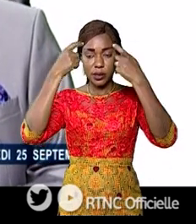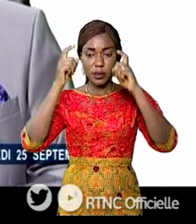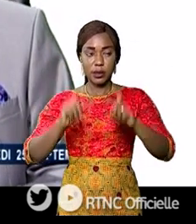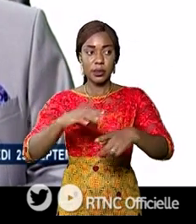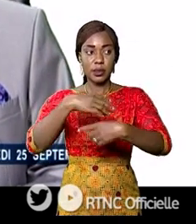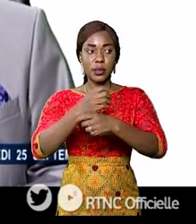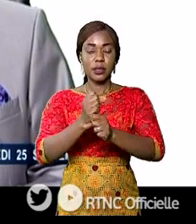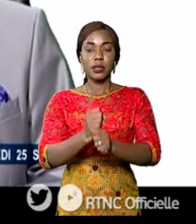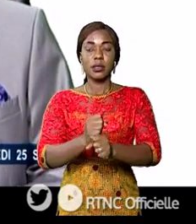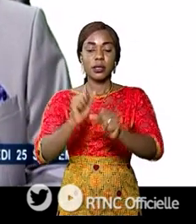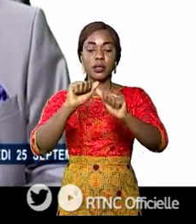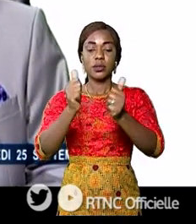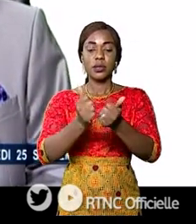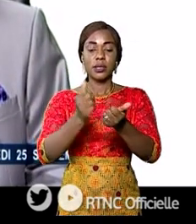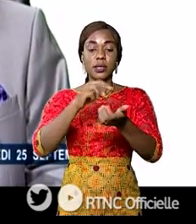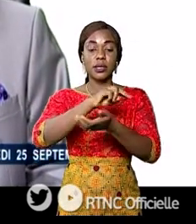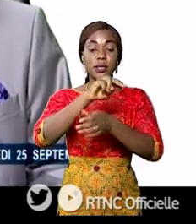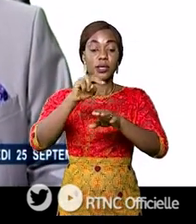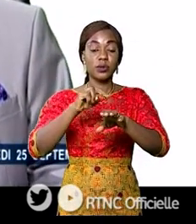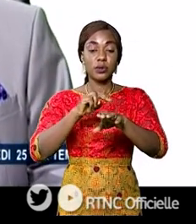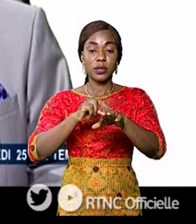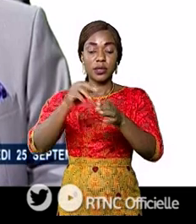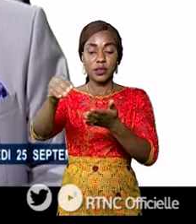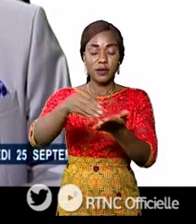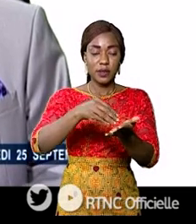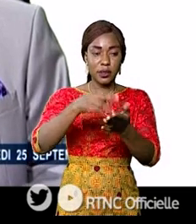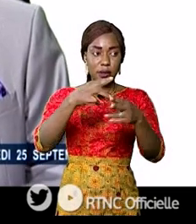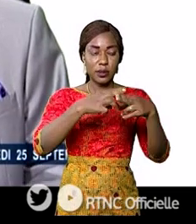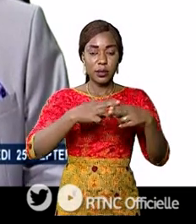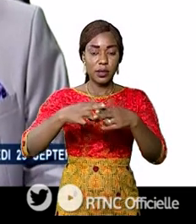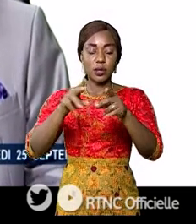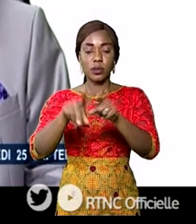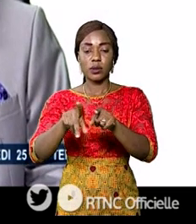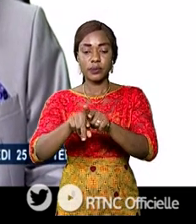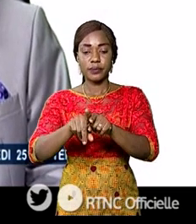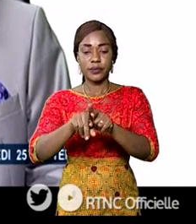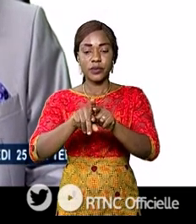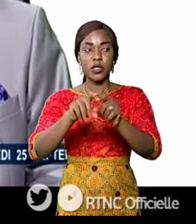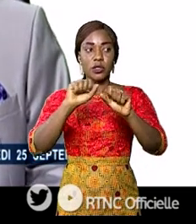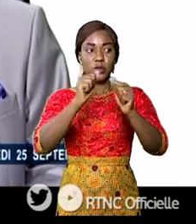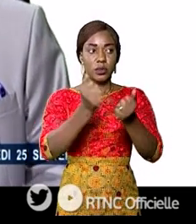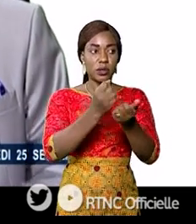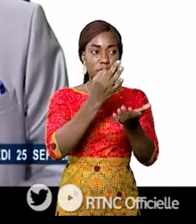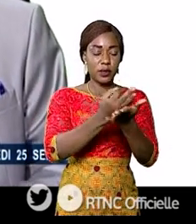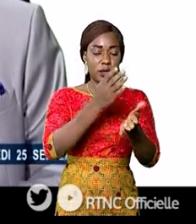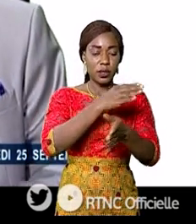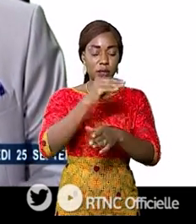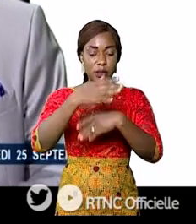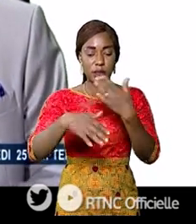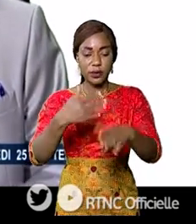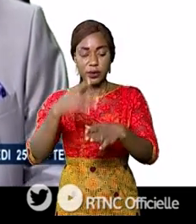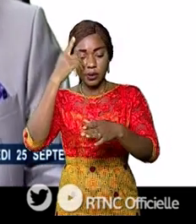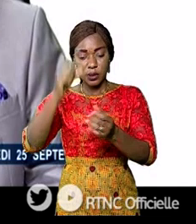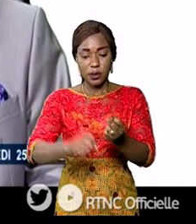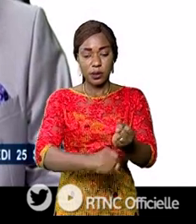création d'une société nationale d'investissement qui agira comme une société de financement et servira d'instrument